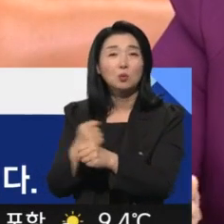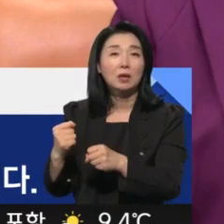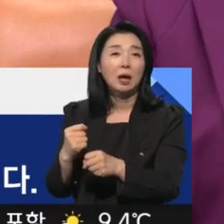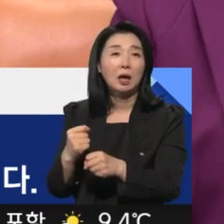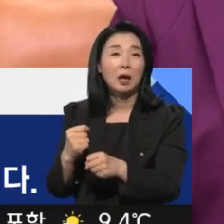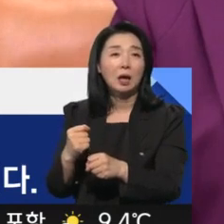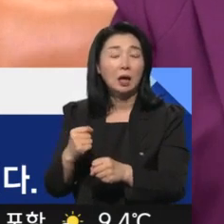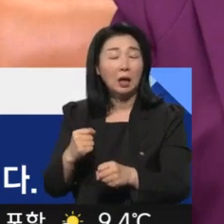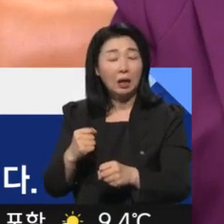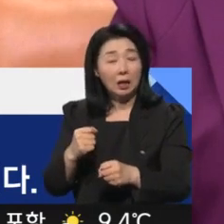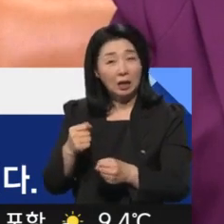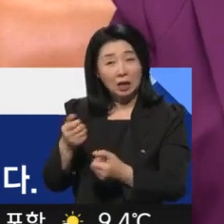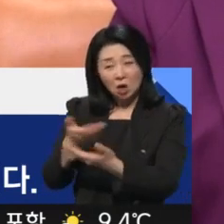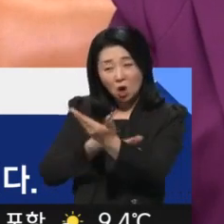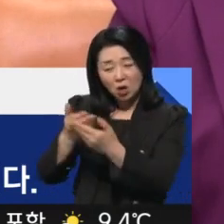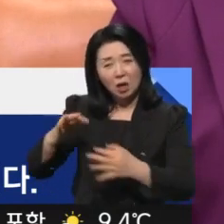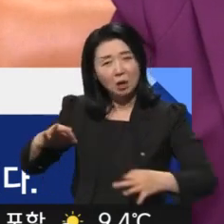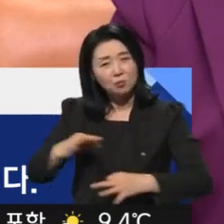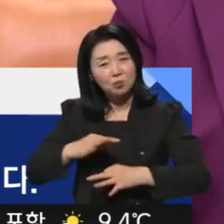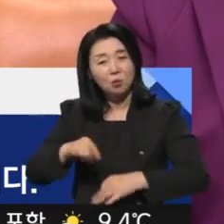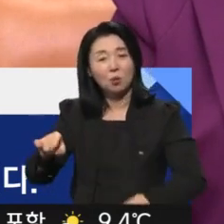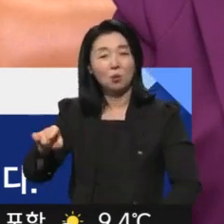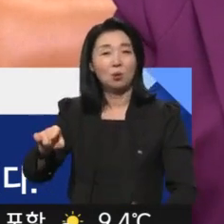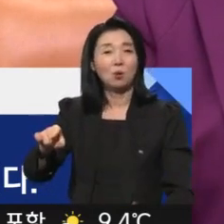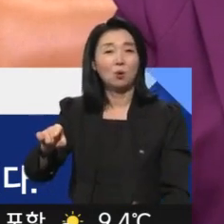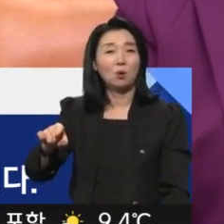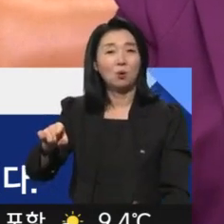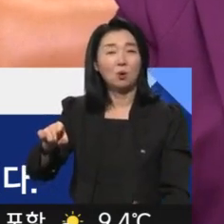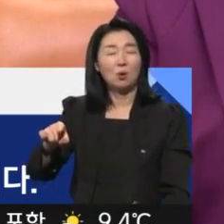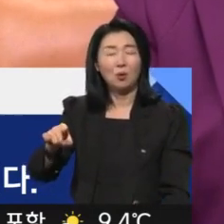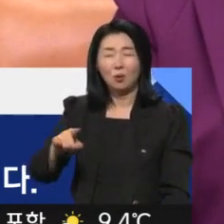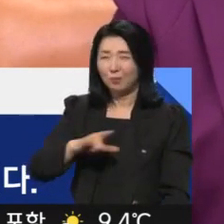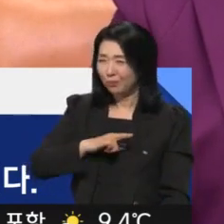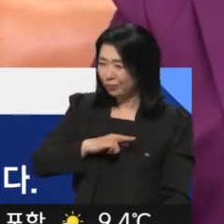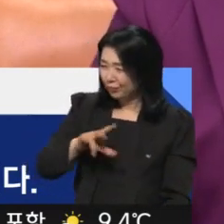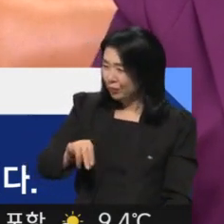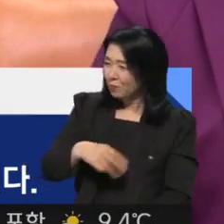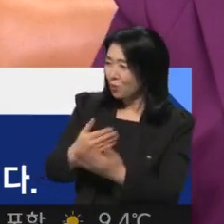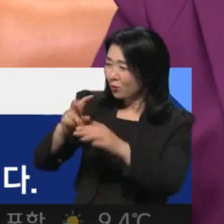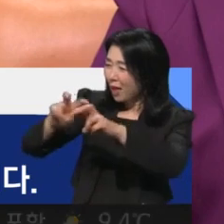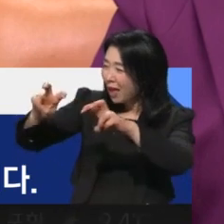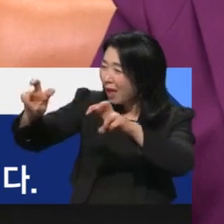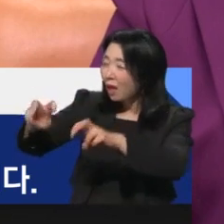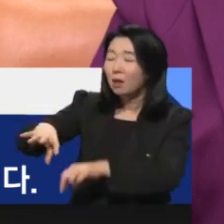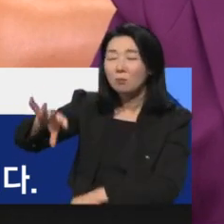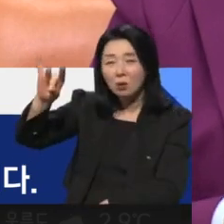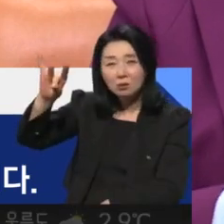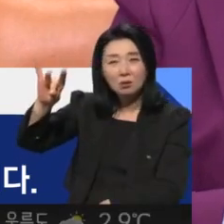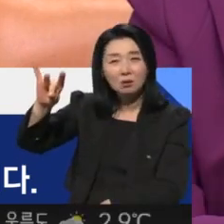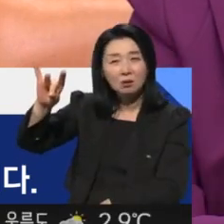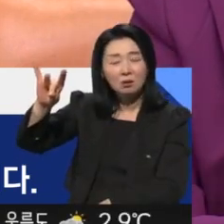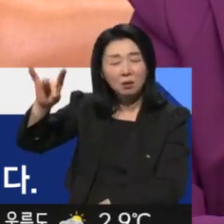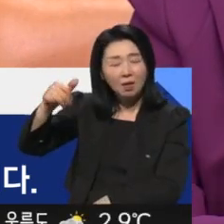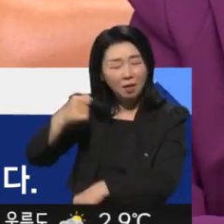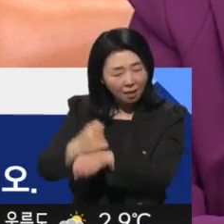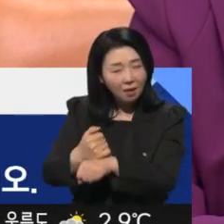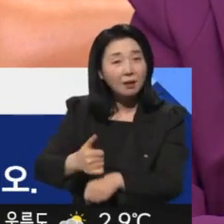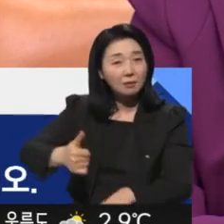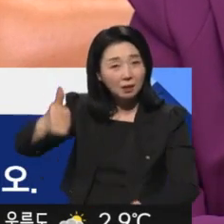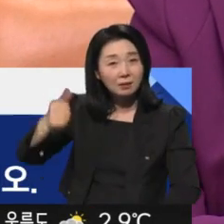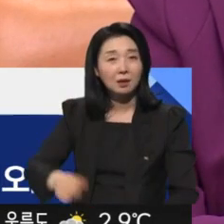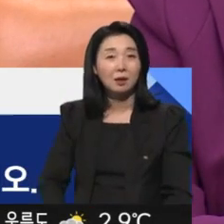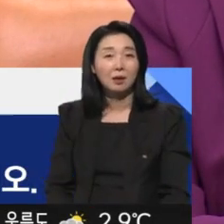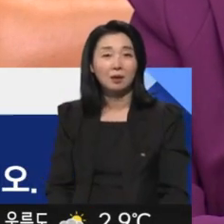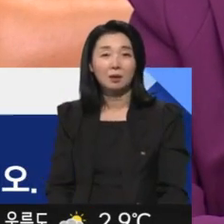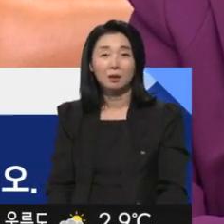거래입니다. 김건희 여사 주가 조작 의혹부터 낱낱이 파헤치는 게 솔선수범의 길입니다. 검찰은 윤석열